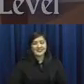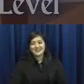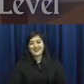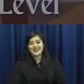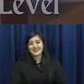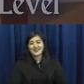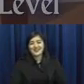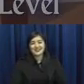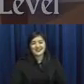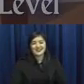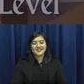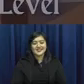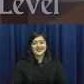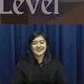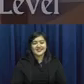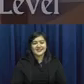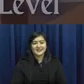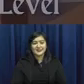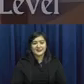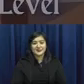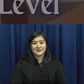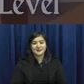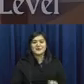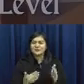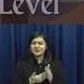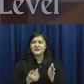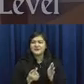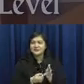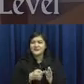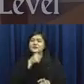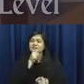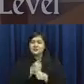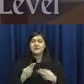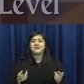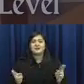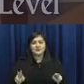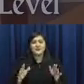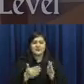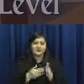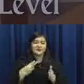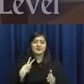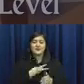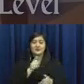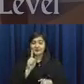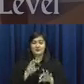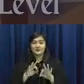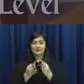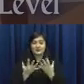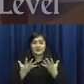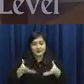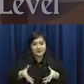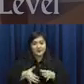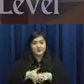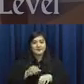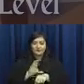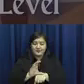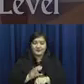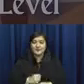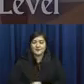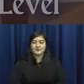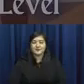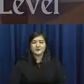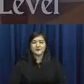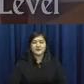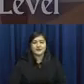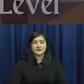sinasabi. Kasi parang, sino nangyayari kayo dito, that's sir? That's right. Again, we are one family here. Hindi ako nangahanap ng butas. Hindi ko rin alam